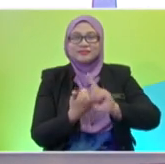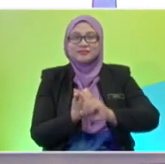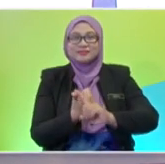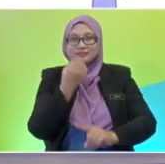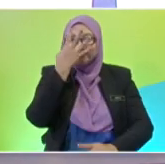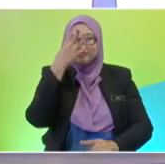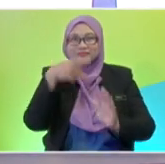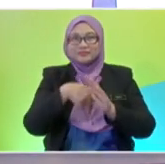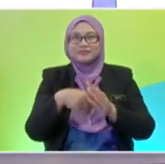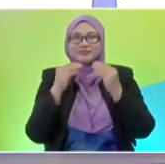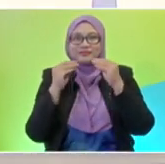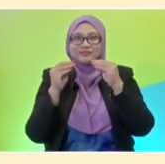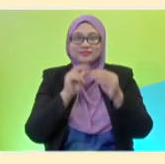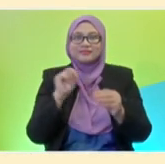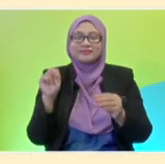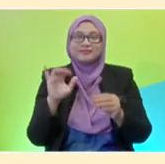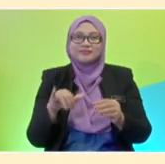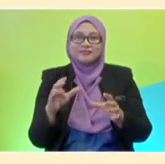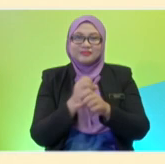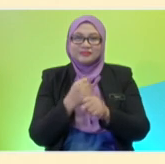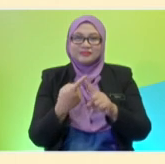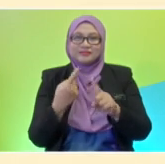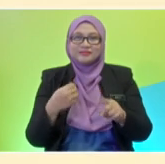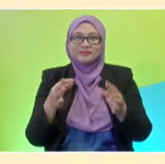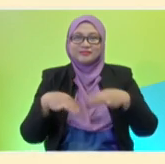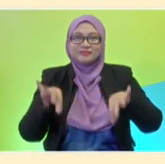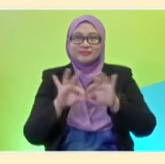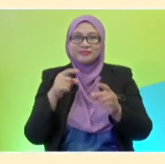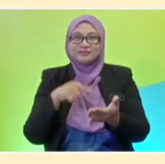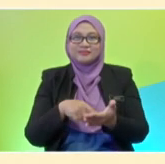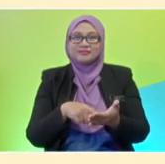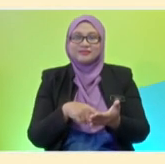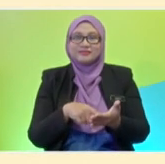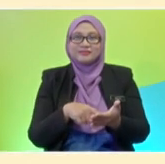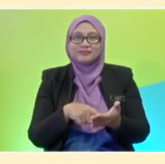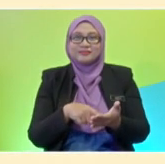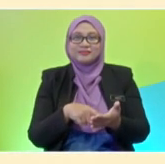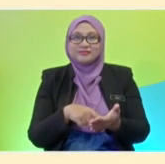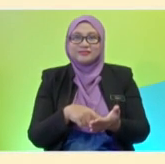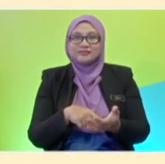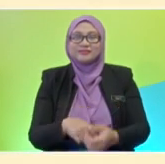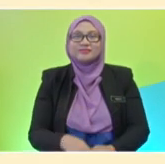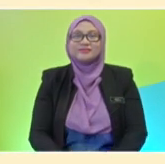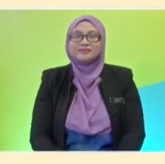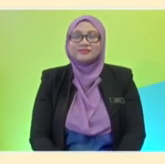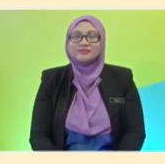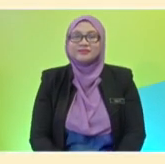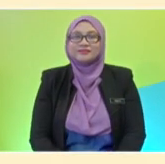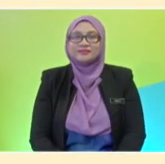pengajaran yang diperoleh dari pada cerita ini Carry dalam rangka tangan di pesilat